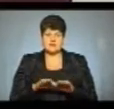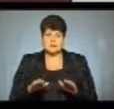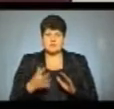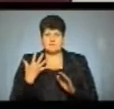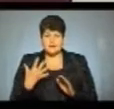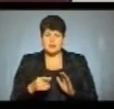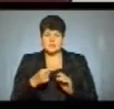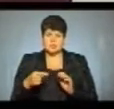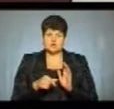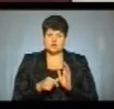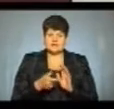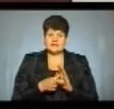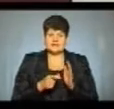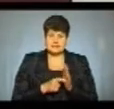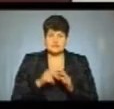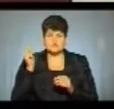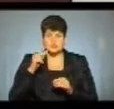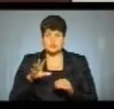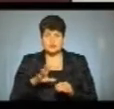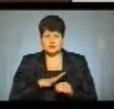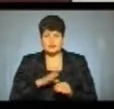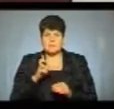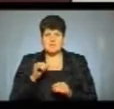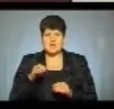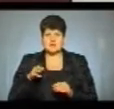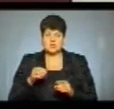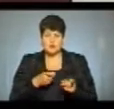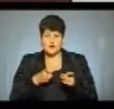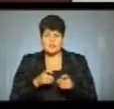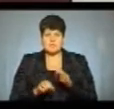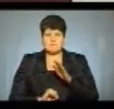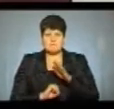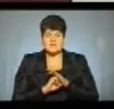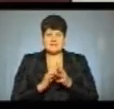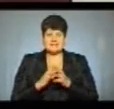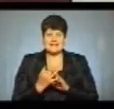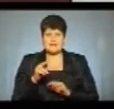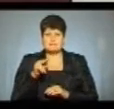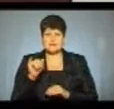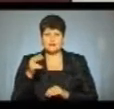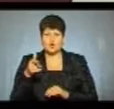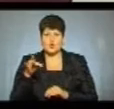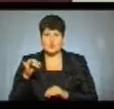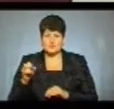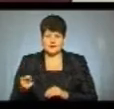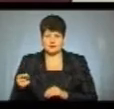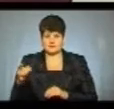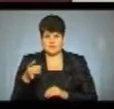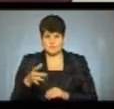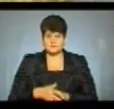Тернопільської школи номер 10. Навчання відбулися на біатлонній базі у селі Підгородні Тернопільського району. Там побувала і наша знімальна